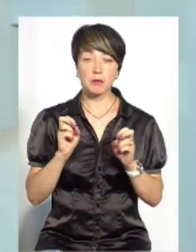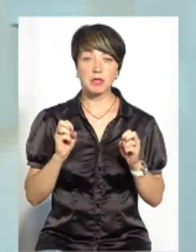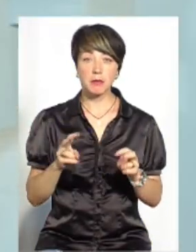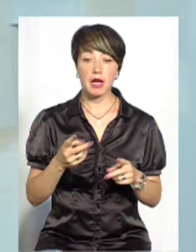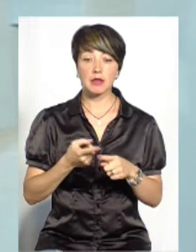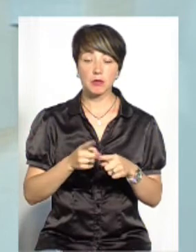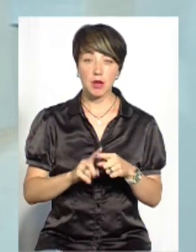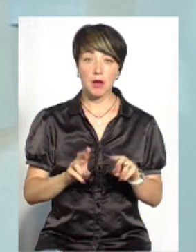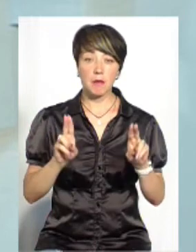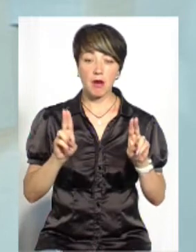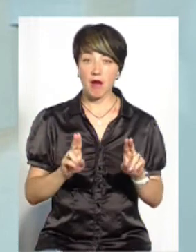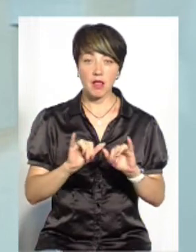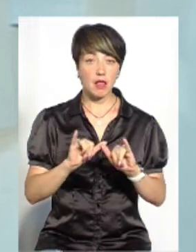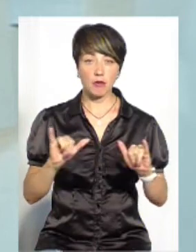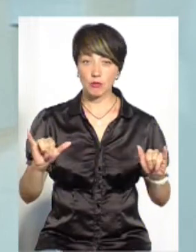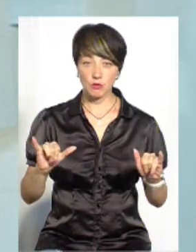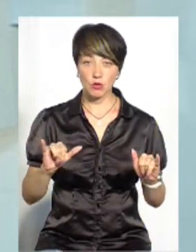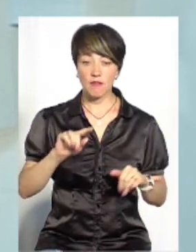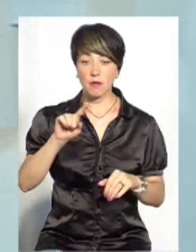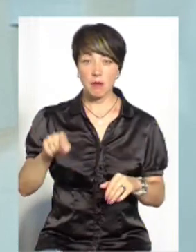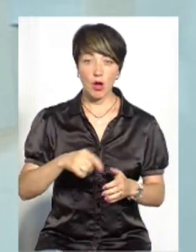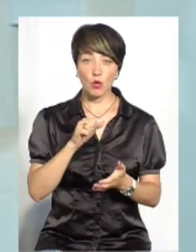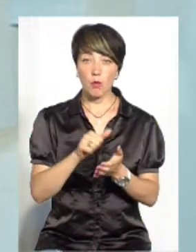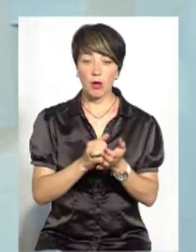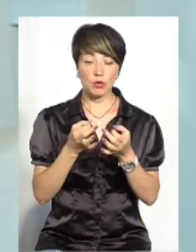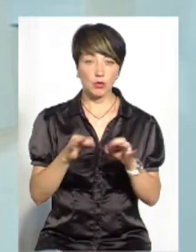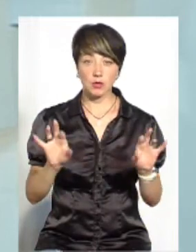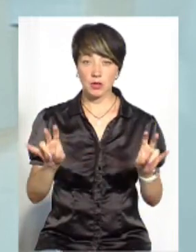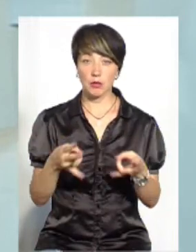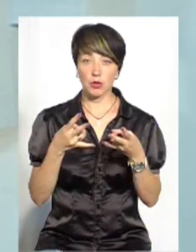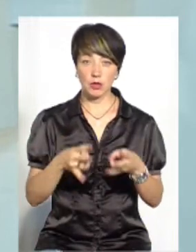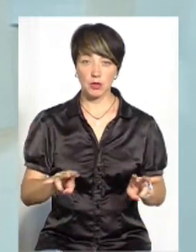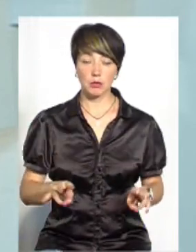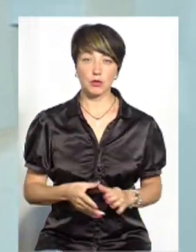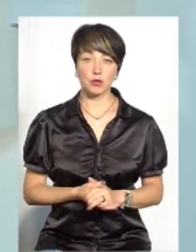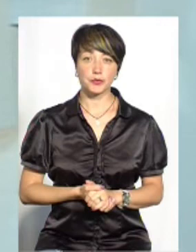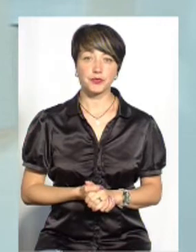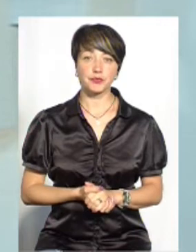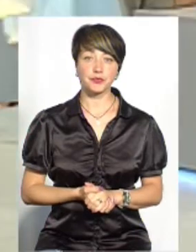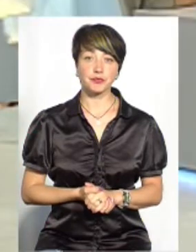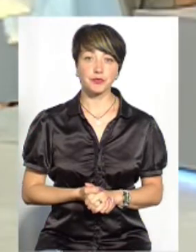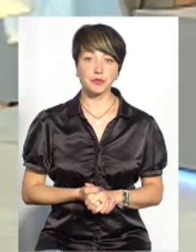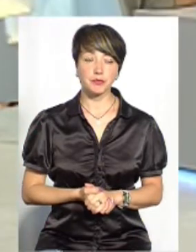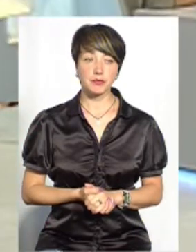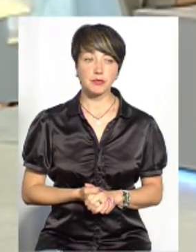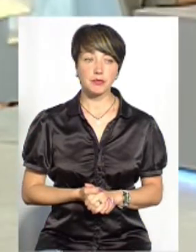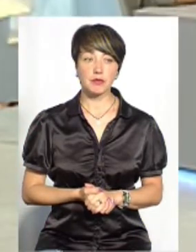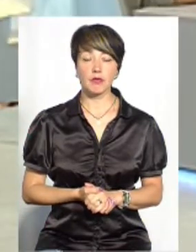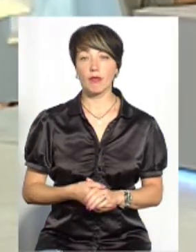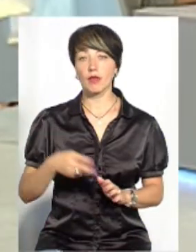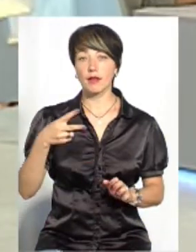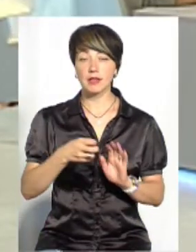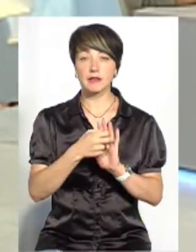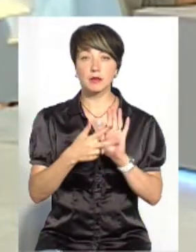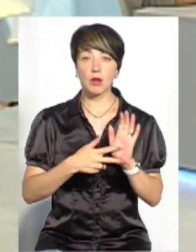тому дія правил на них не розповсюджується, тому не потрібно на них ніякої декларації. Весною 2018